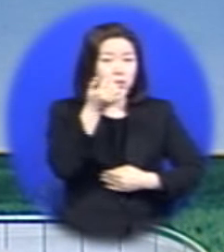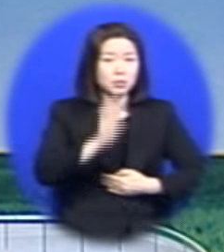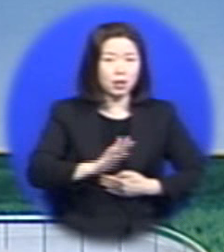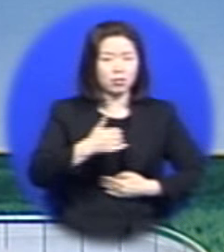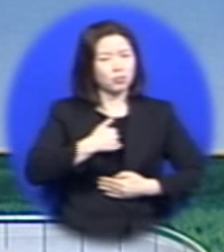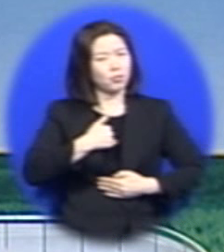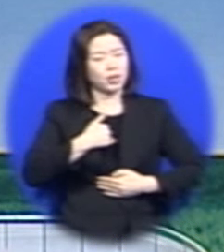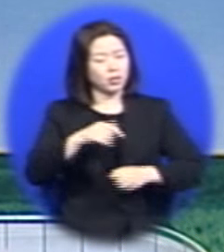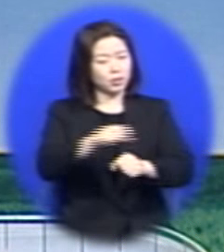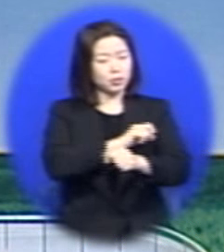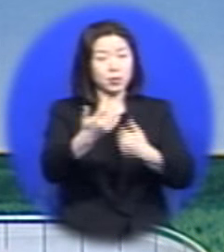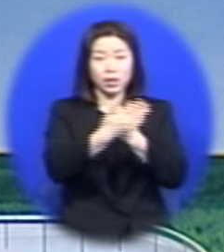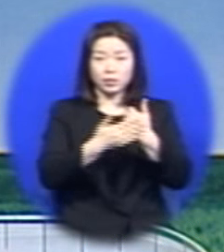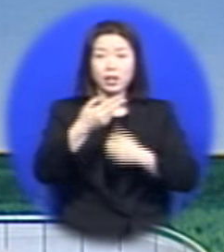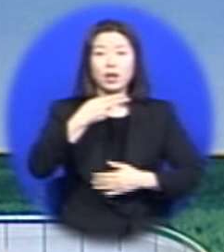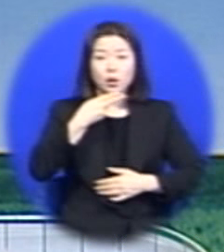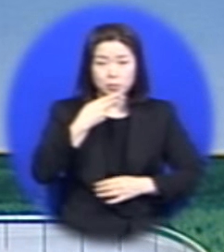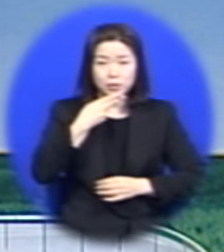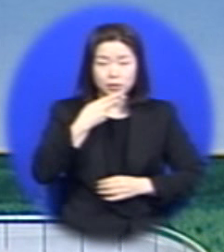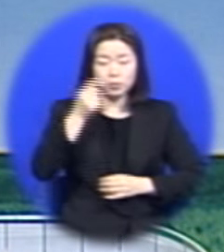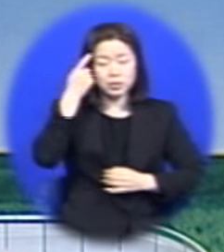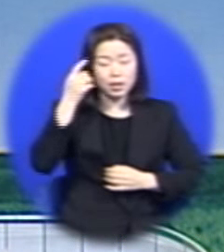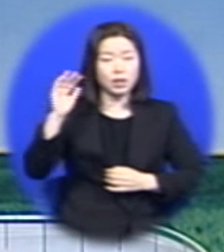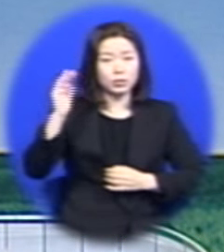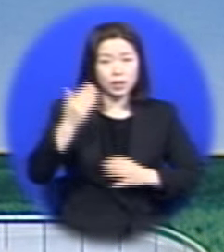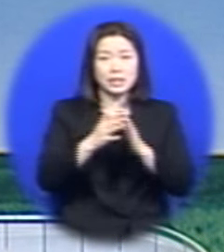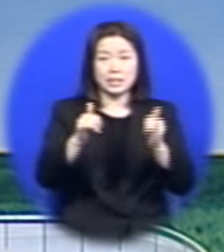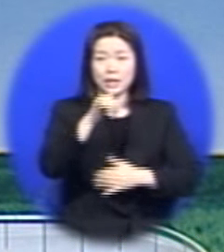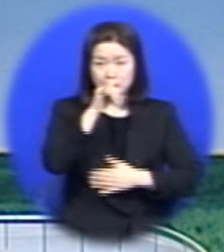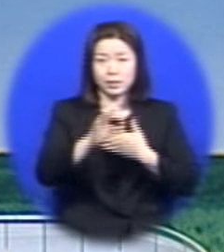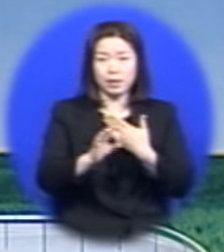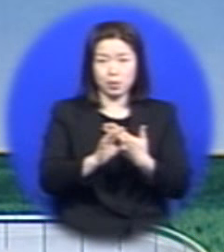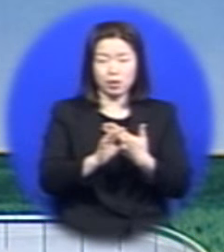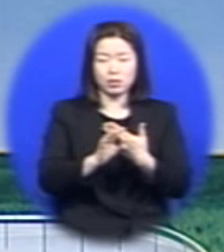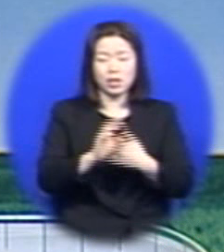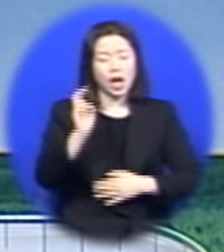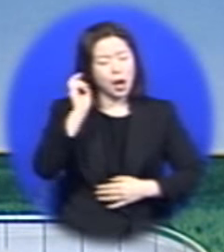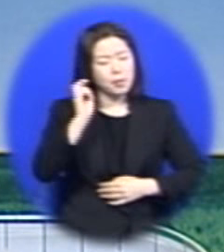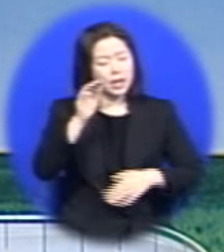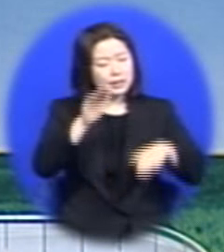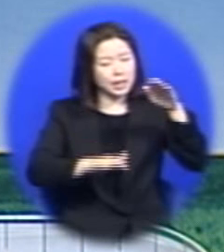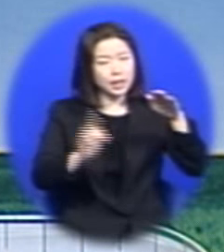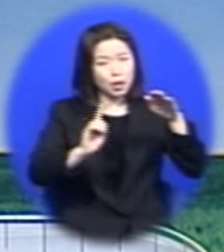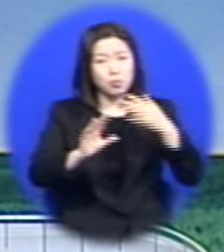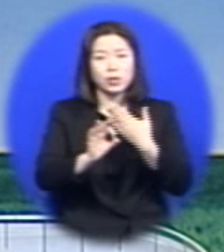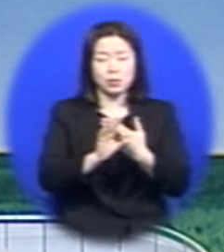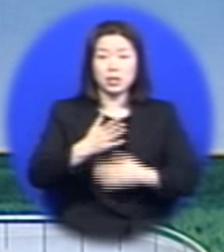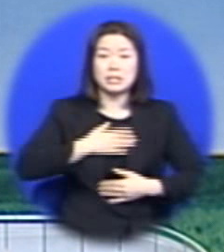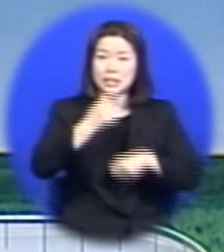그런 특별한 은혜가 없었다고 생각되시는 분들이 계시다면 아마 차이가 어디서 있냐면 저는 1년